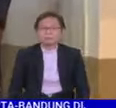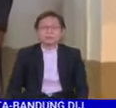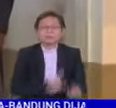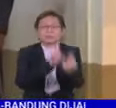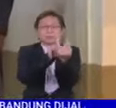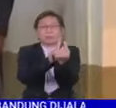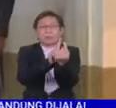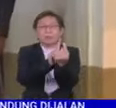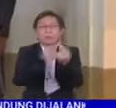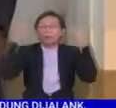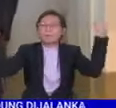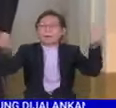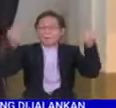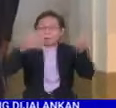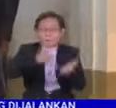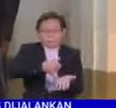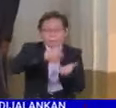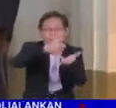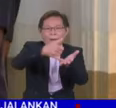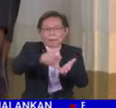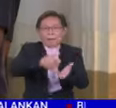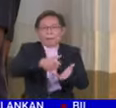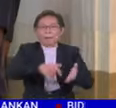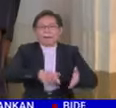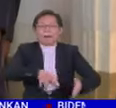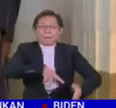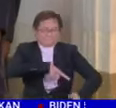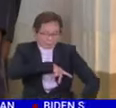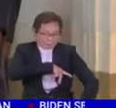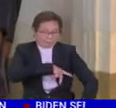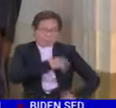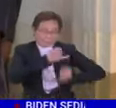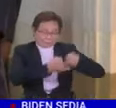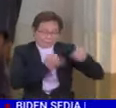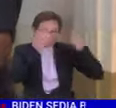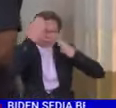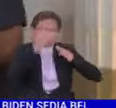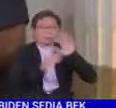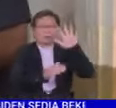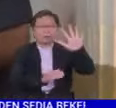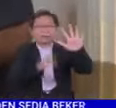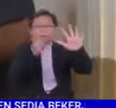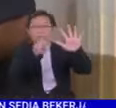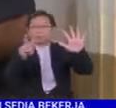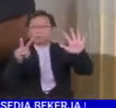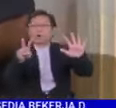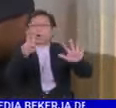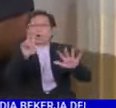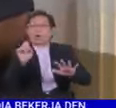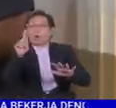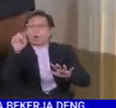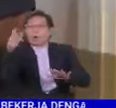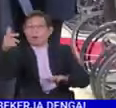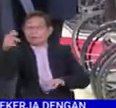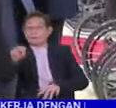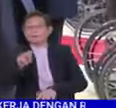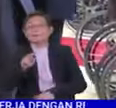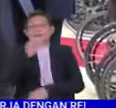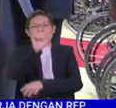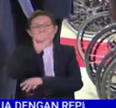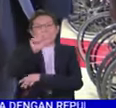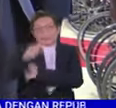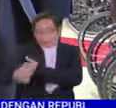Beliau ditemui selepas Majlis Penganugerahan Pingat Jasa Malaysia kepada 522 veteran ATM di Alustar.